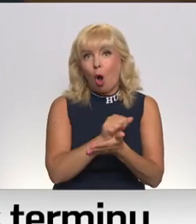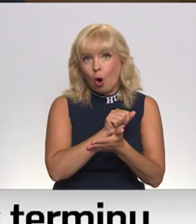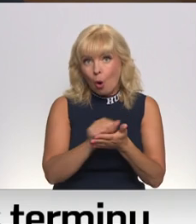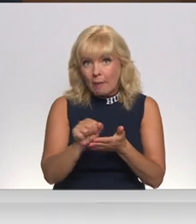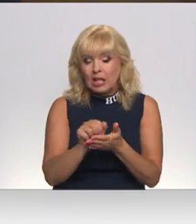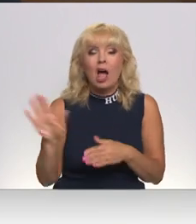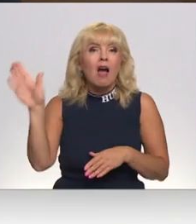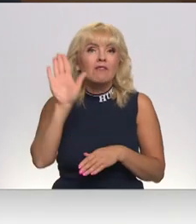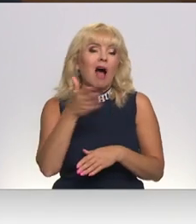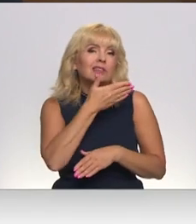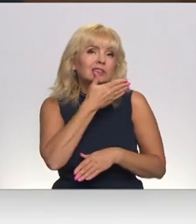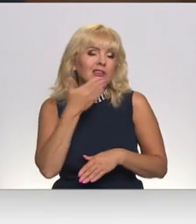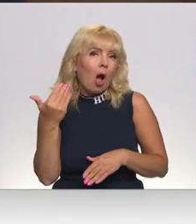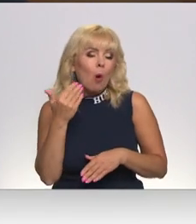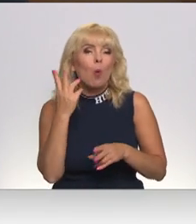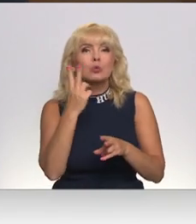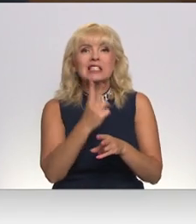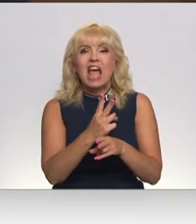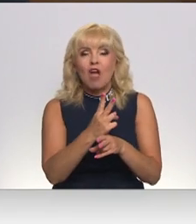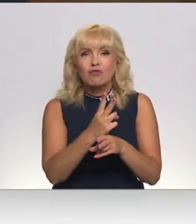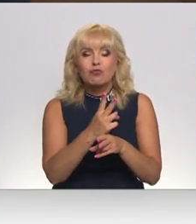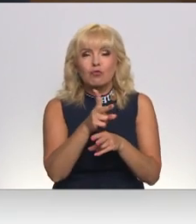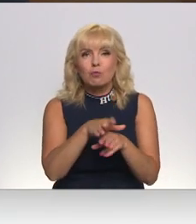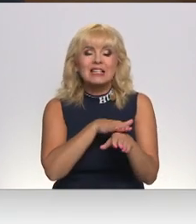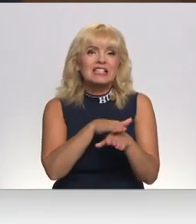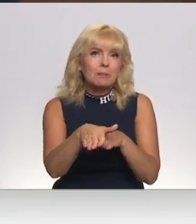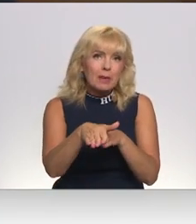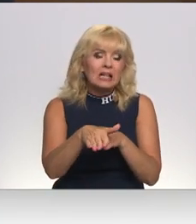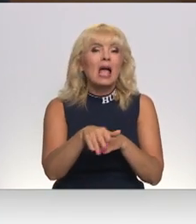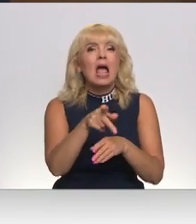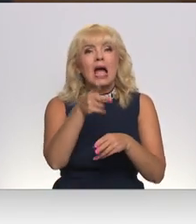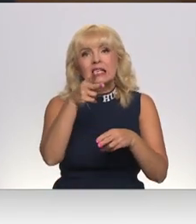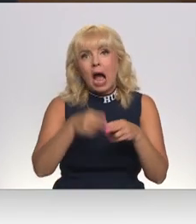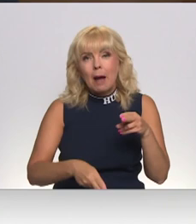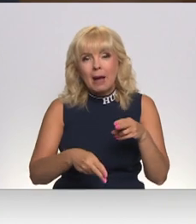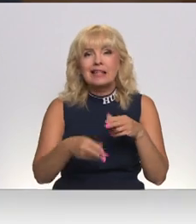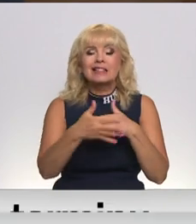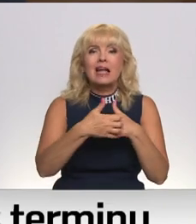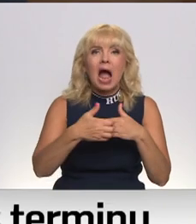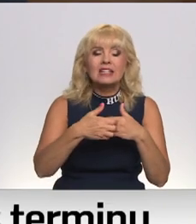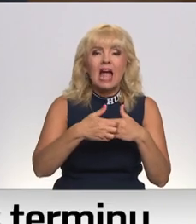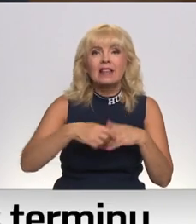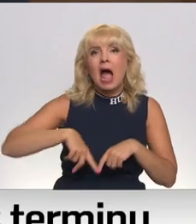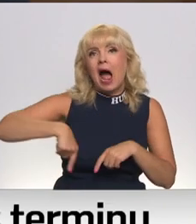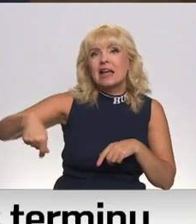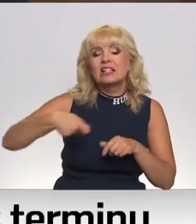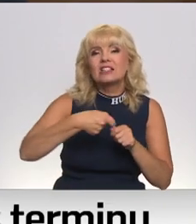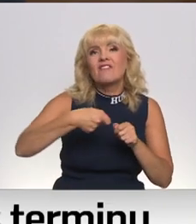ka valsts nav bijusi uzdevuma augstumos un ka ir jābeidz šī te kaķa vilkšana aiz astes,